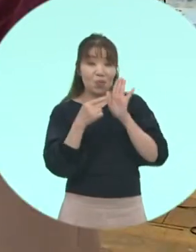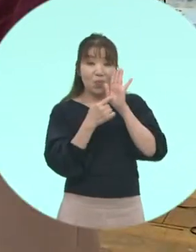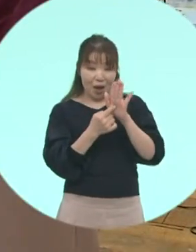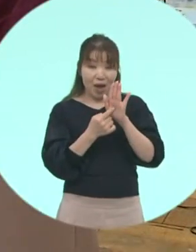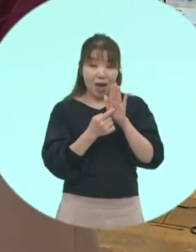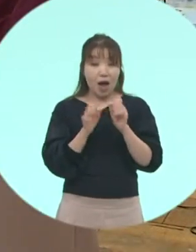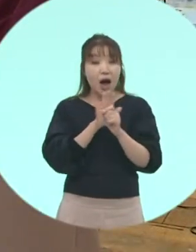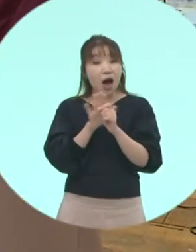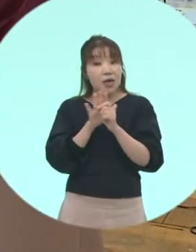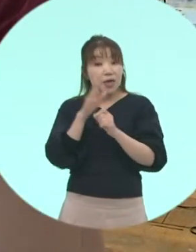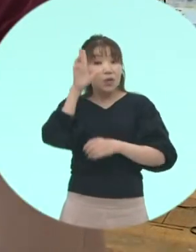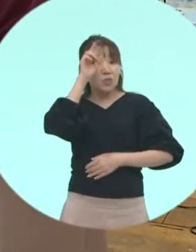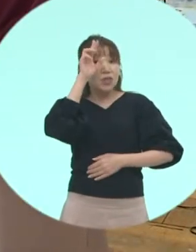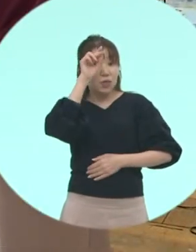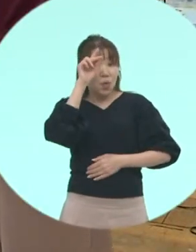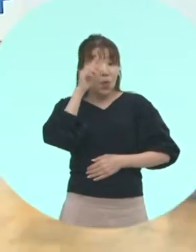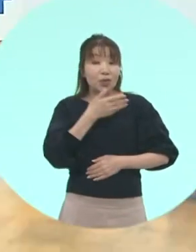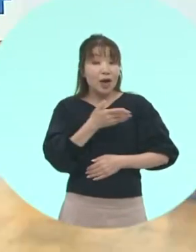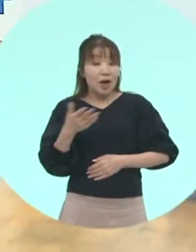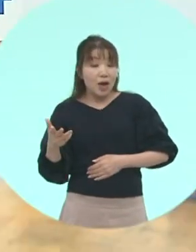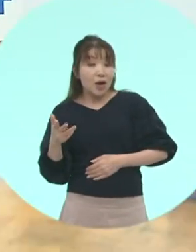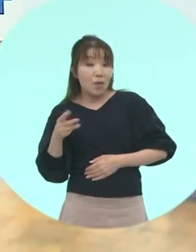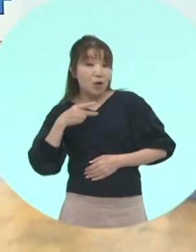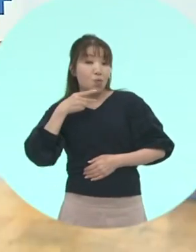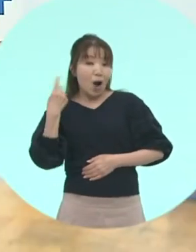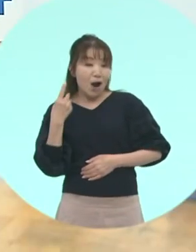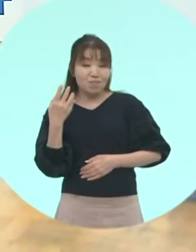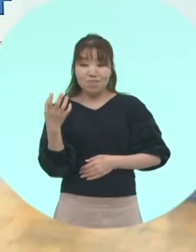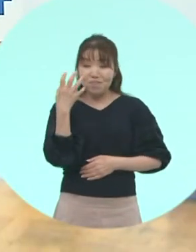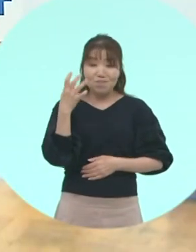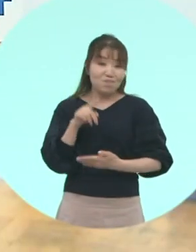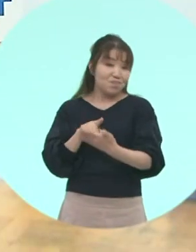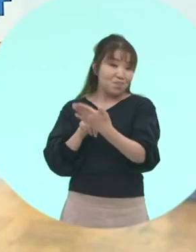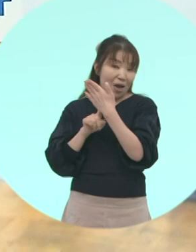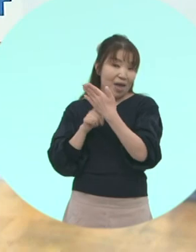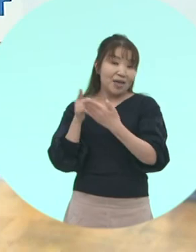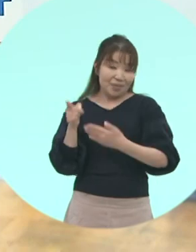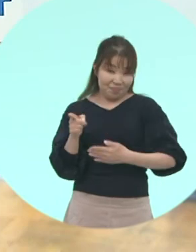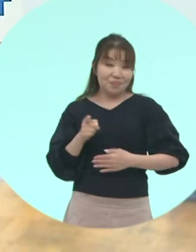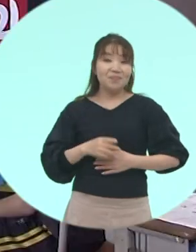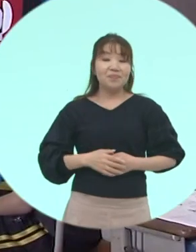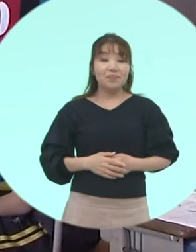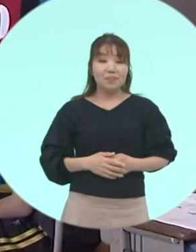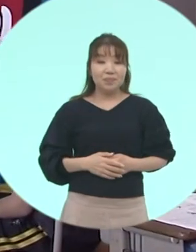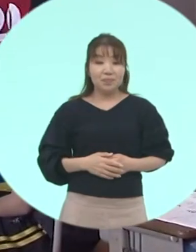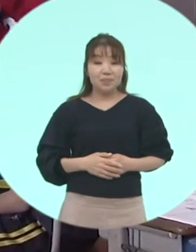背景の黄色と長良川から飛び出す鮎のかっこいい感じを表現しました。